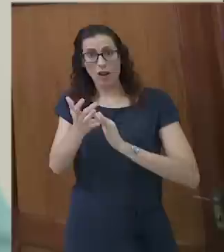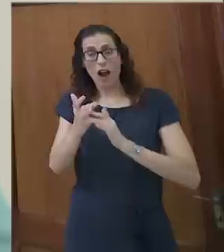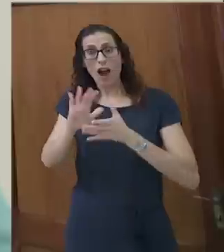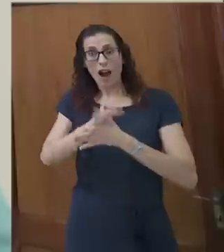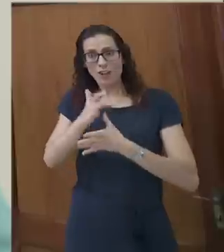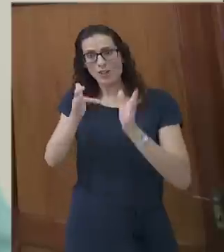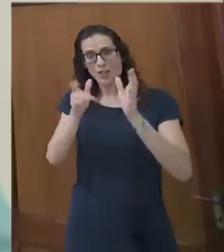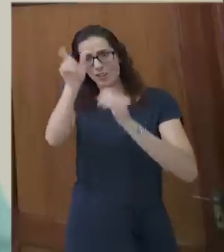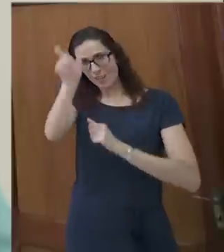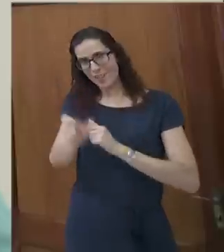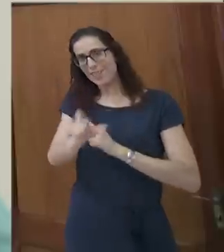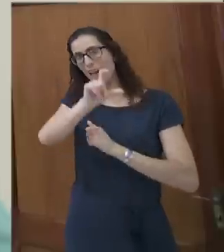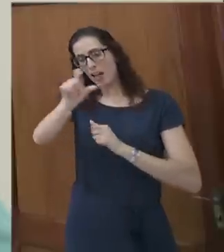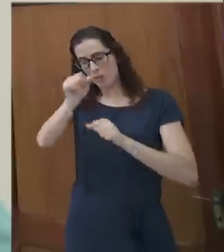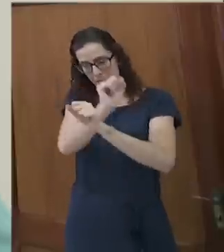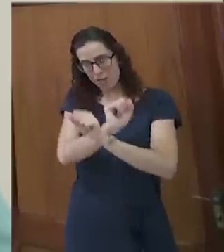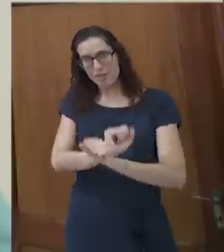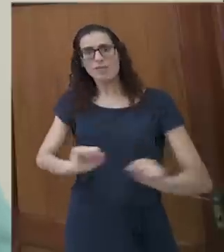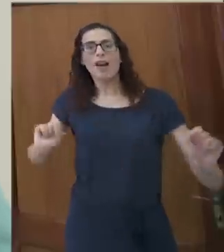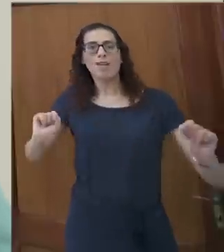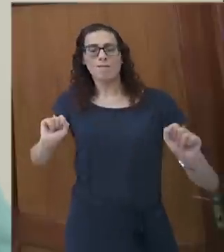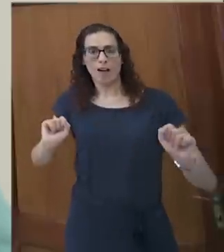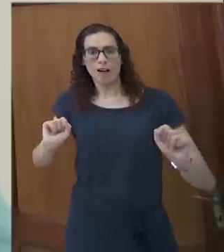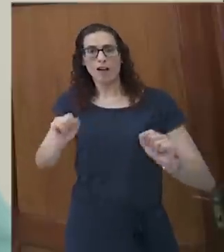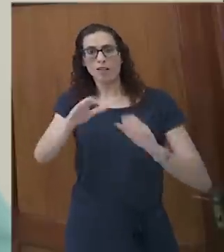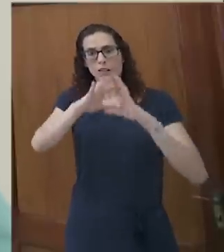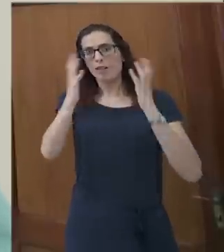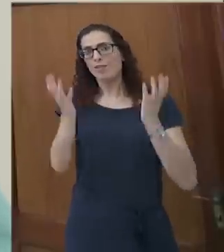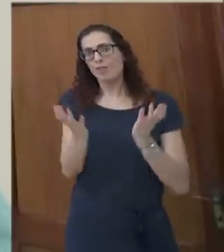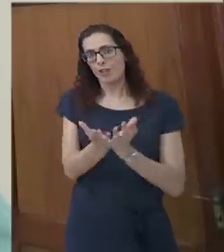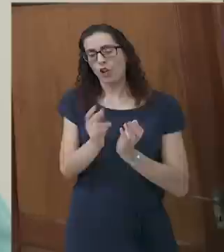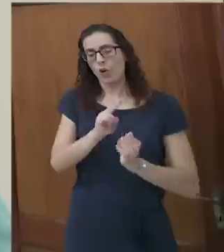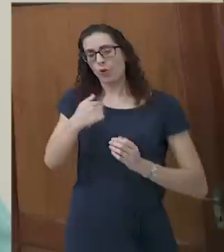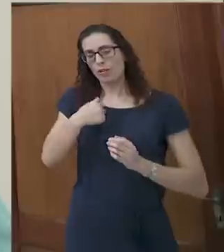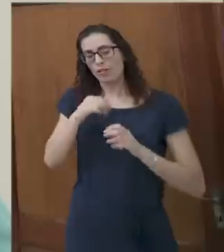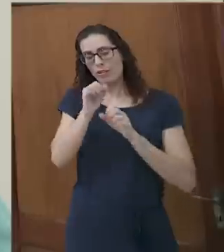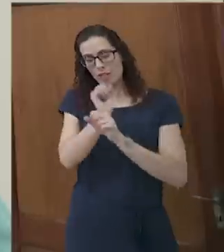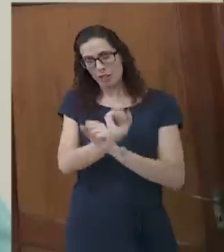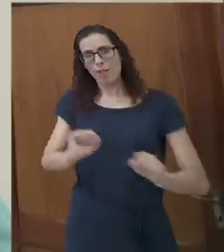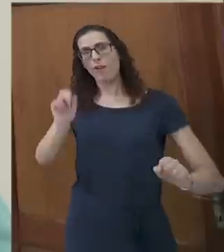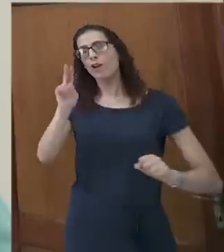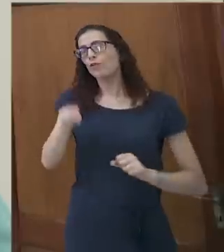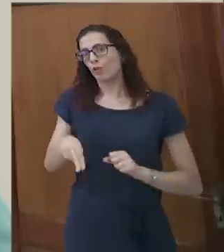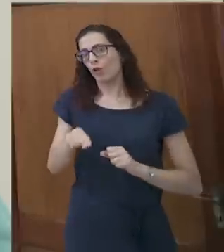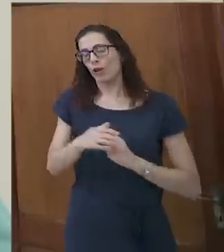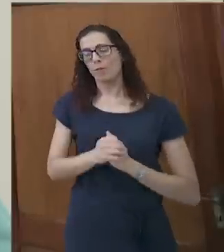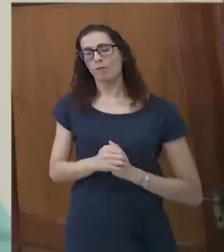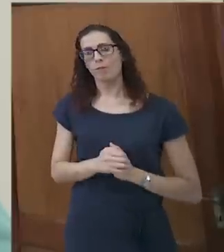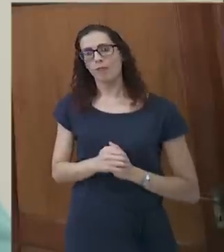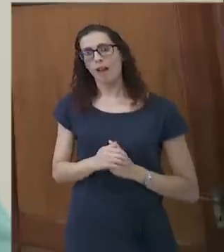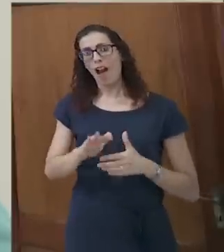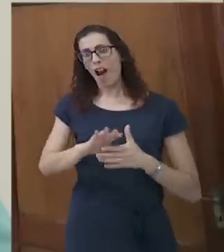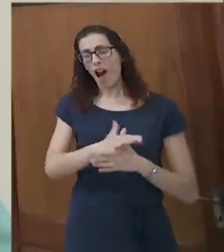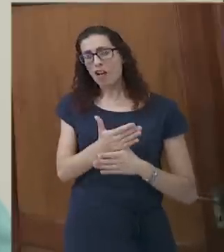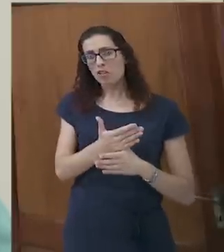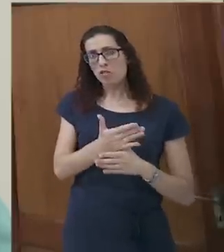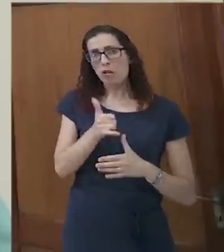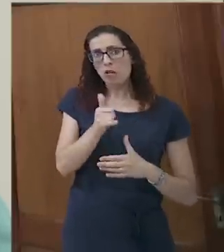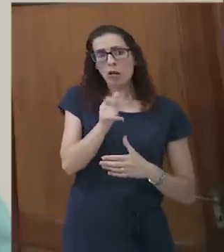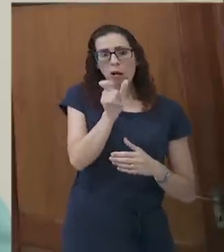imsalba għalija u jien għad-dinja. Għaliex biċ-ċirkonċiżjoni jew